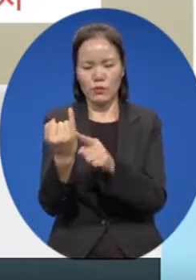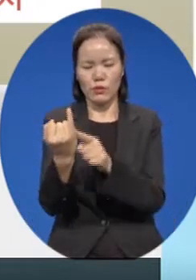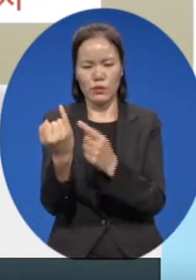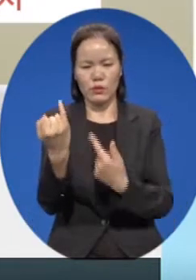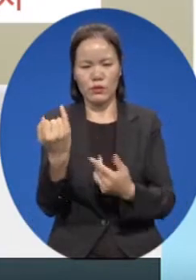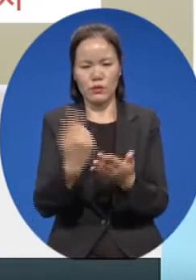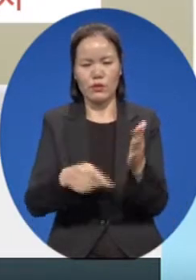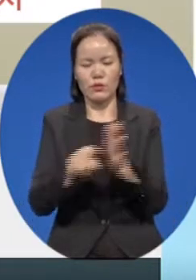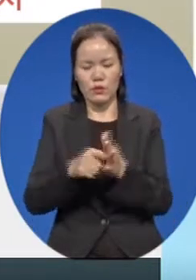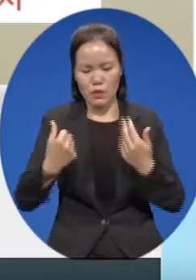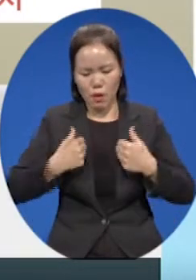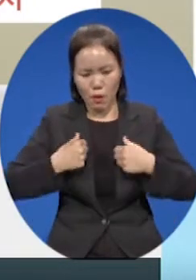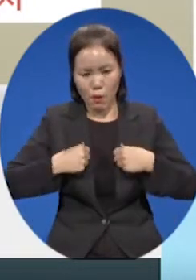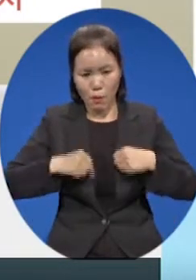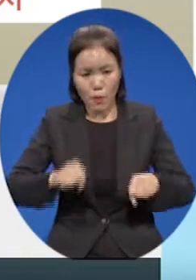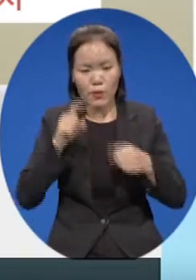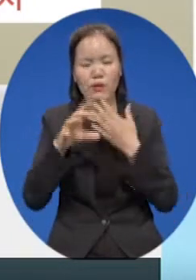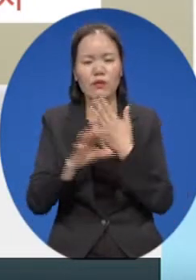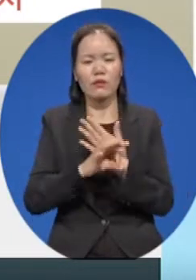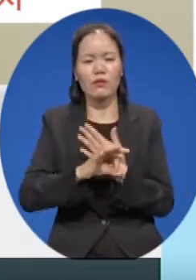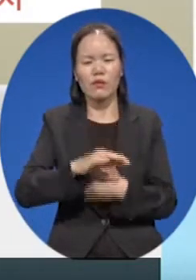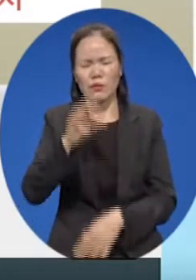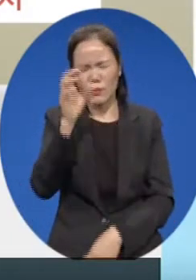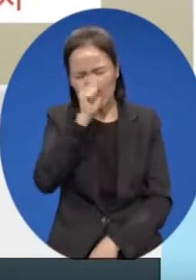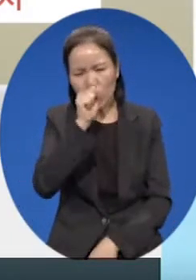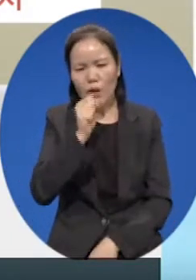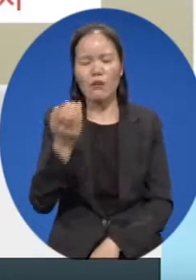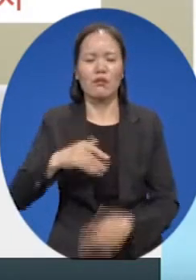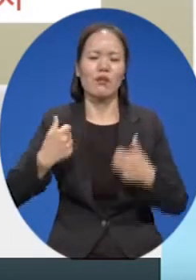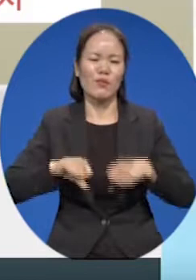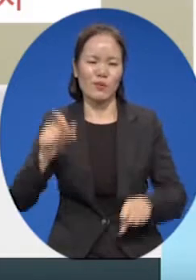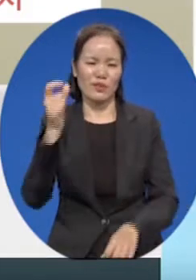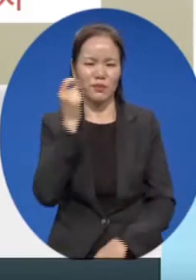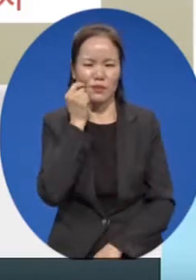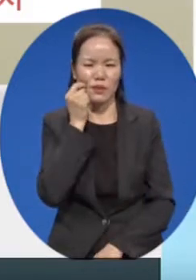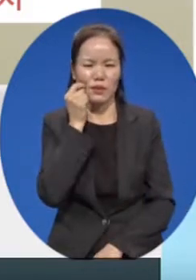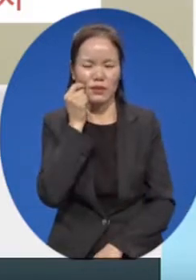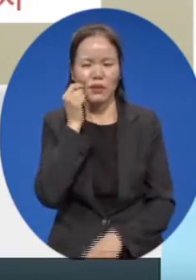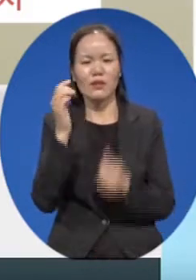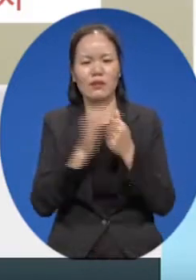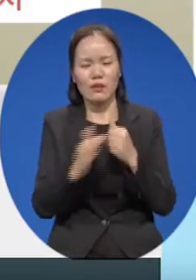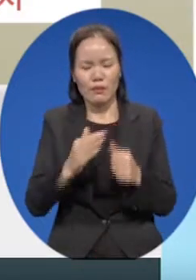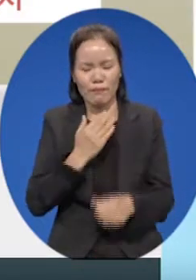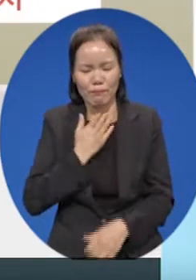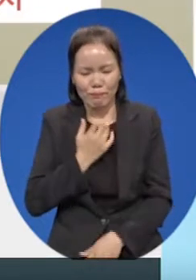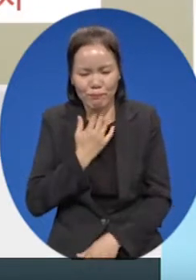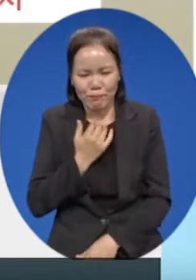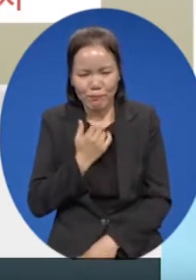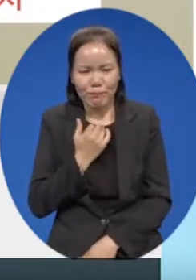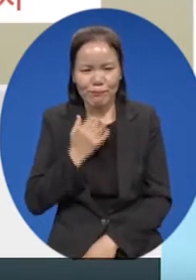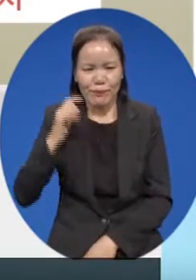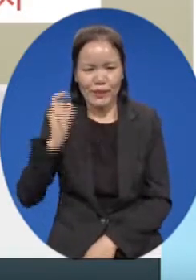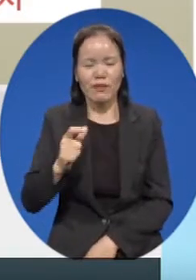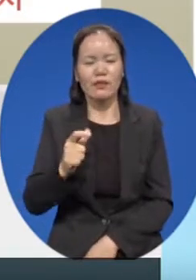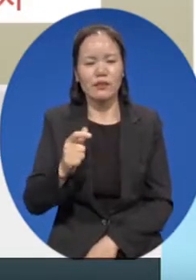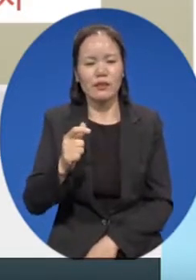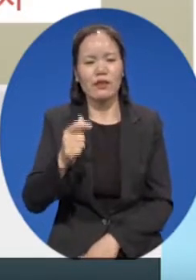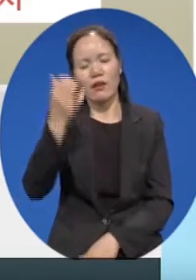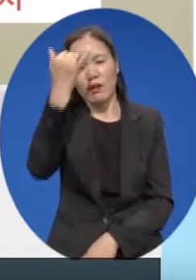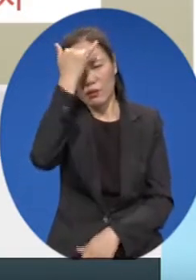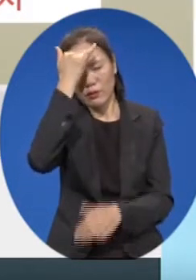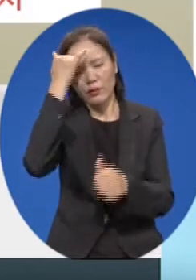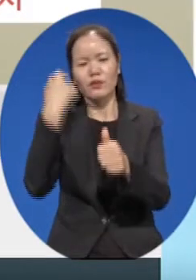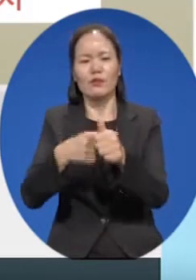있었다면 얼마나 멋있었겠어요. 근데 그렇게 못한 거죠. 그러니까 그만큼 자신의 욕망이 강했다고 그 도덕적으로는 비판할 수 있을지